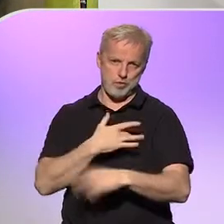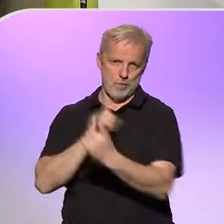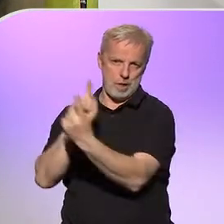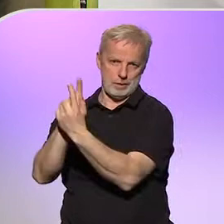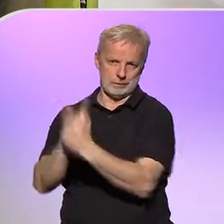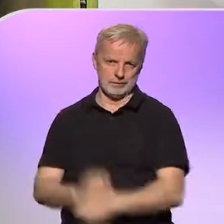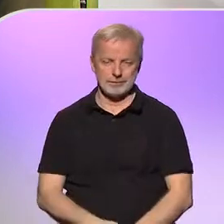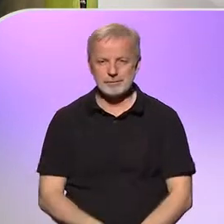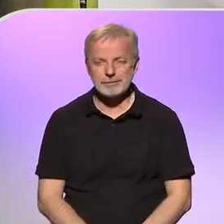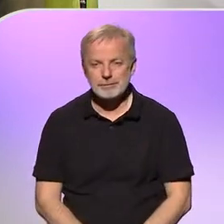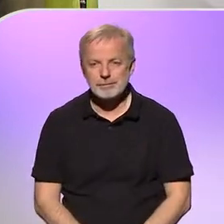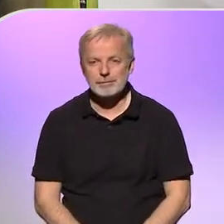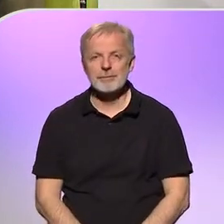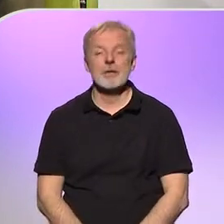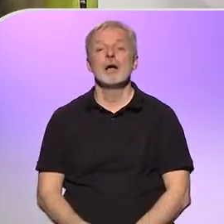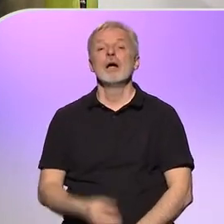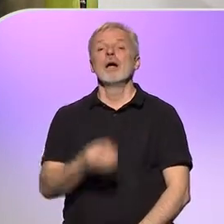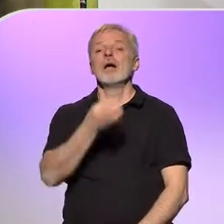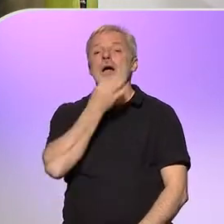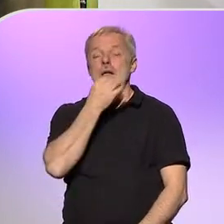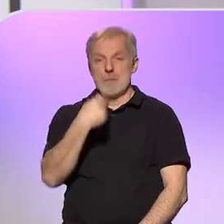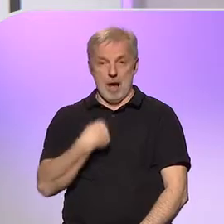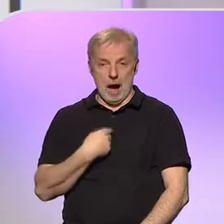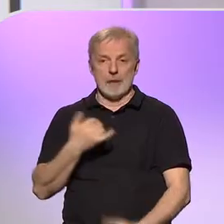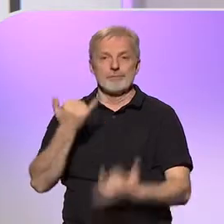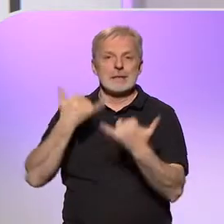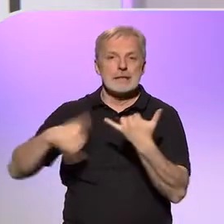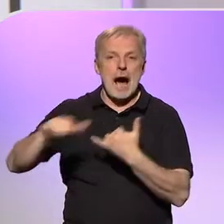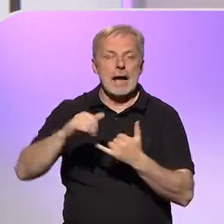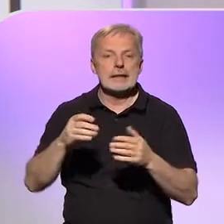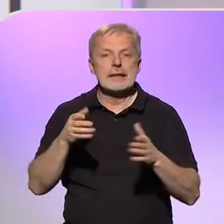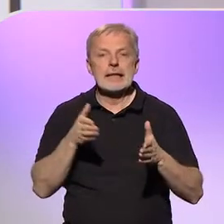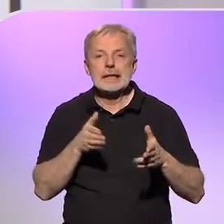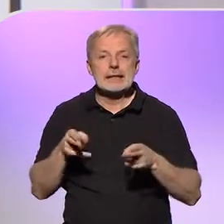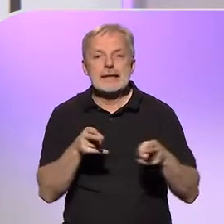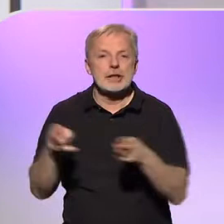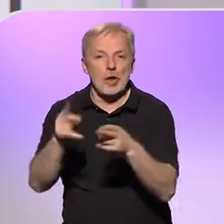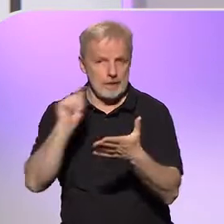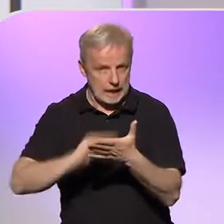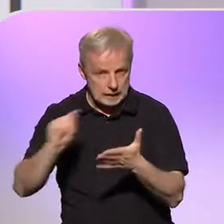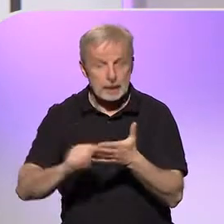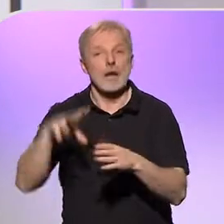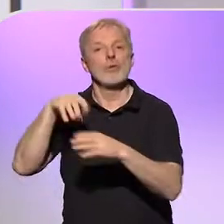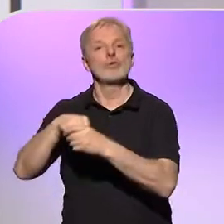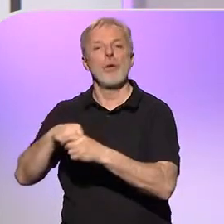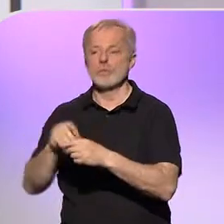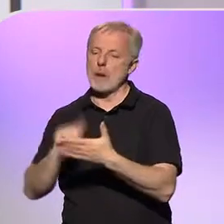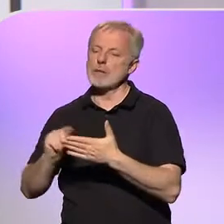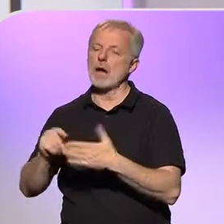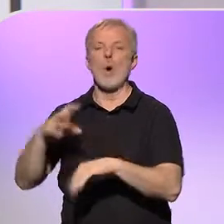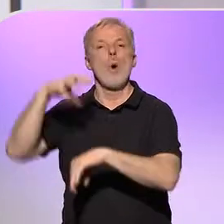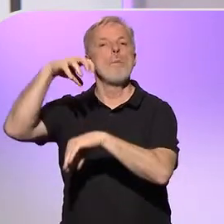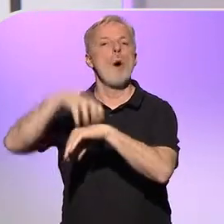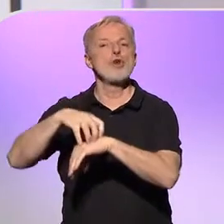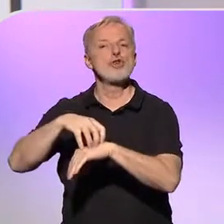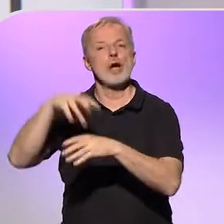procesováním. Pokud jedeme na nějaký organizovaný zájezd cestovní kanceláří, tak tam bývá cestovní pojištění v ceně. Máme přesto